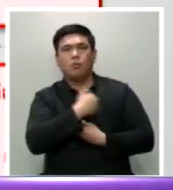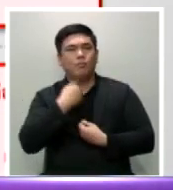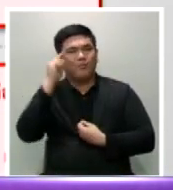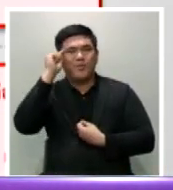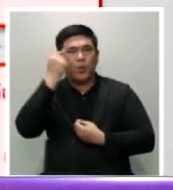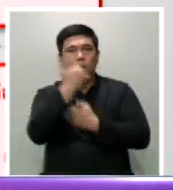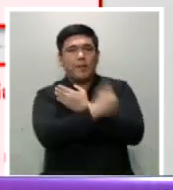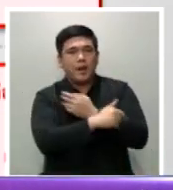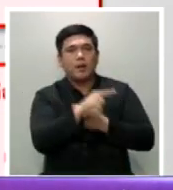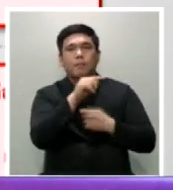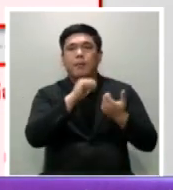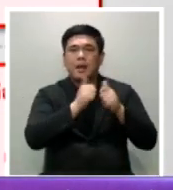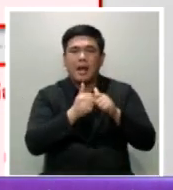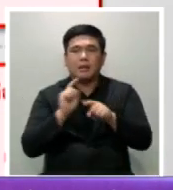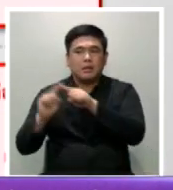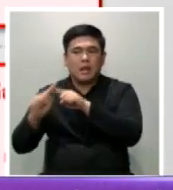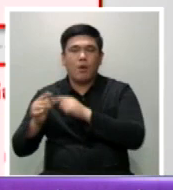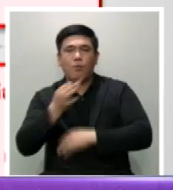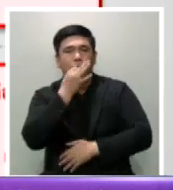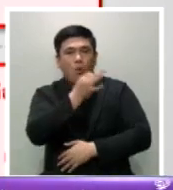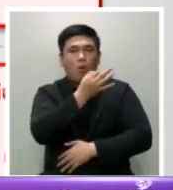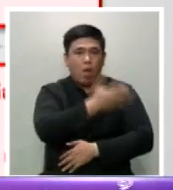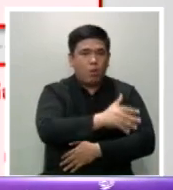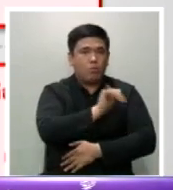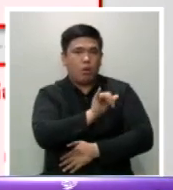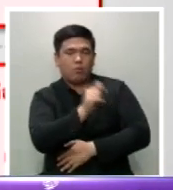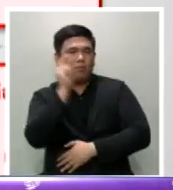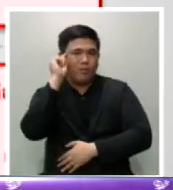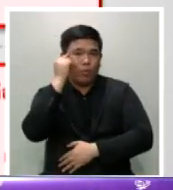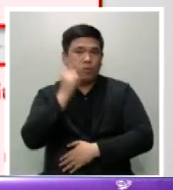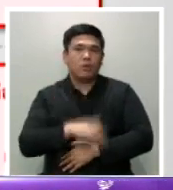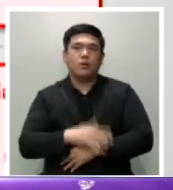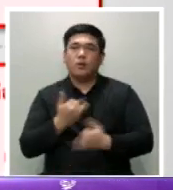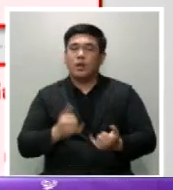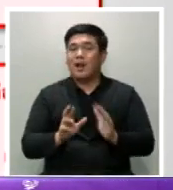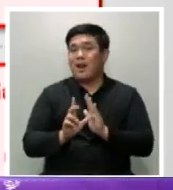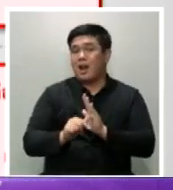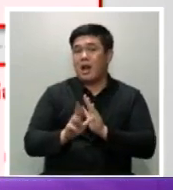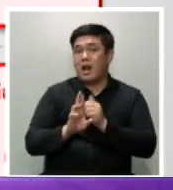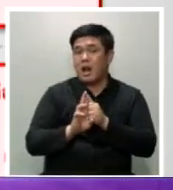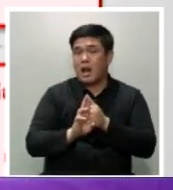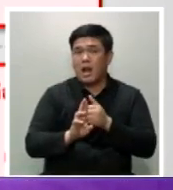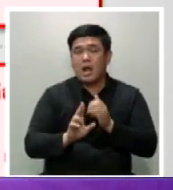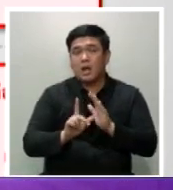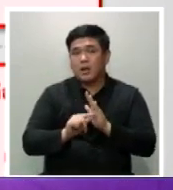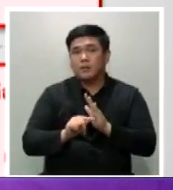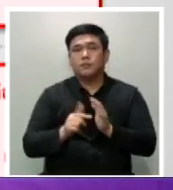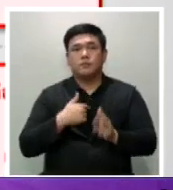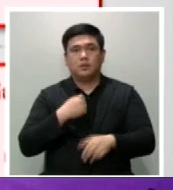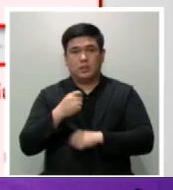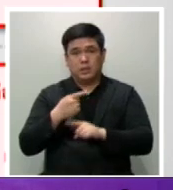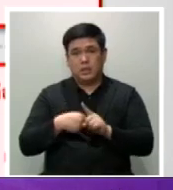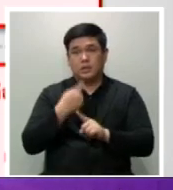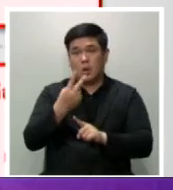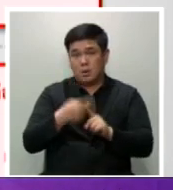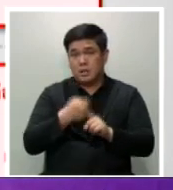นยังไงต่อมาทางสำนักเลขาธิการนายกรัฐมนตรีก็แจ้งมาว่าอีก 2-3 เดือน